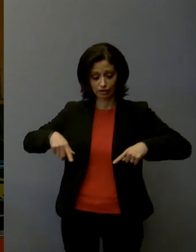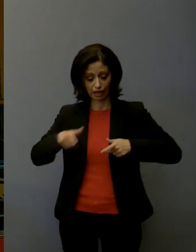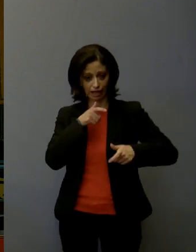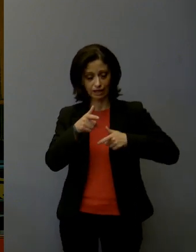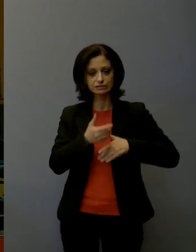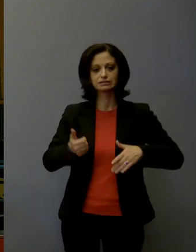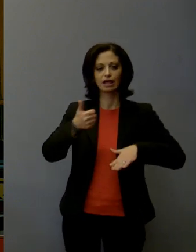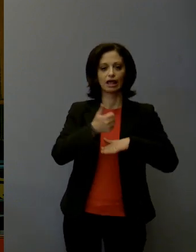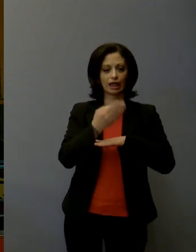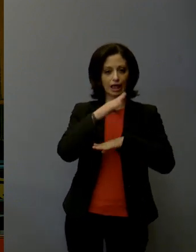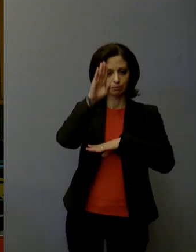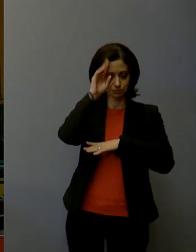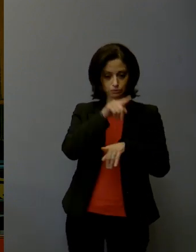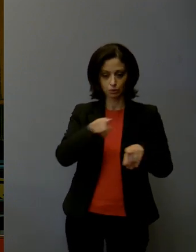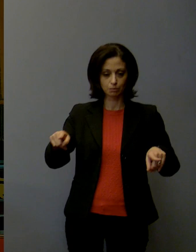stato ratificato